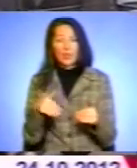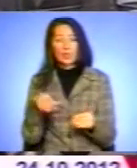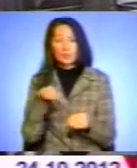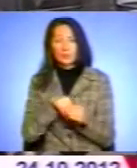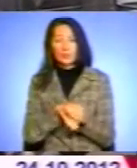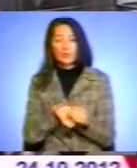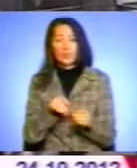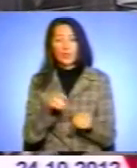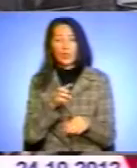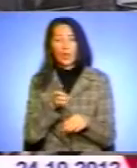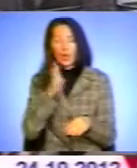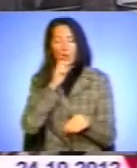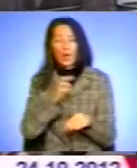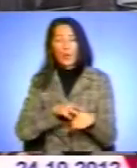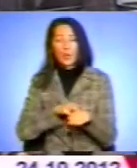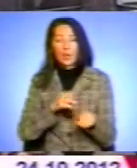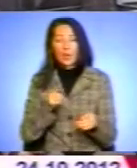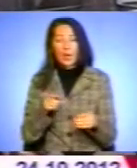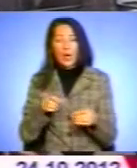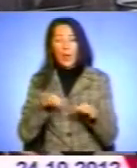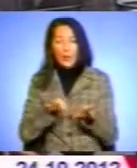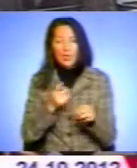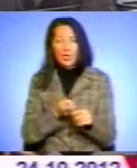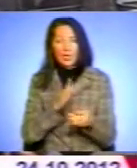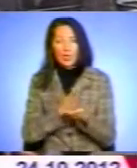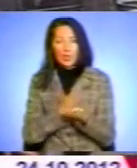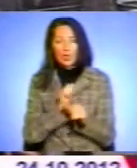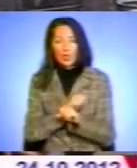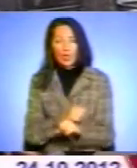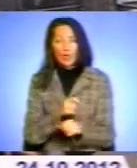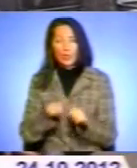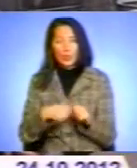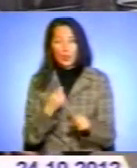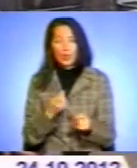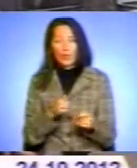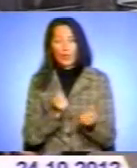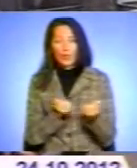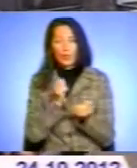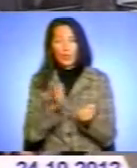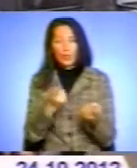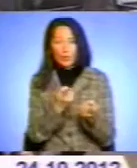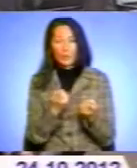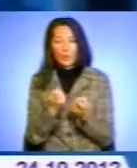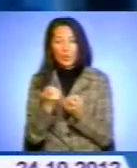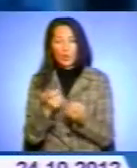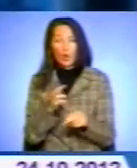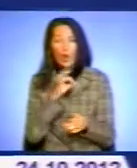Державтоінспекції, тобто ті транспортні засоби, які стоять з порушенням саме на парковочних майданчиках, будуть водії притягнутися до